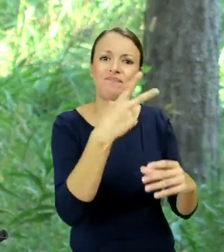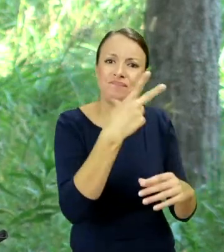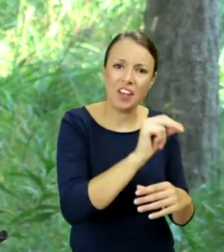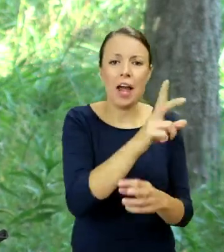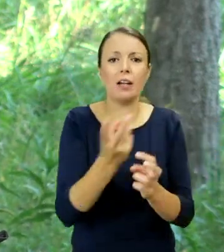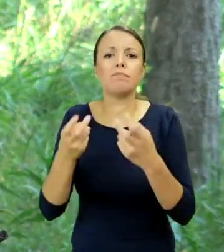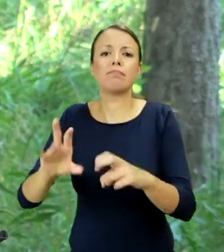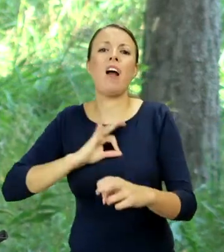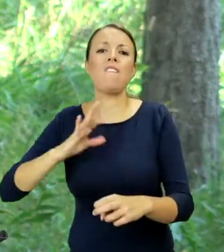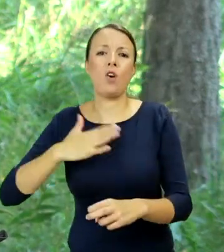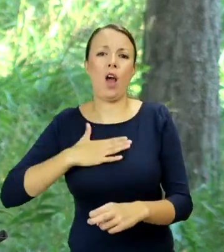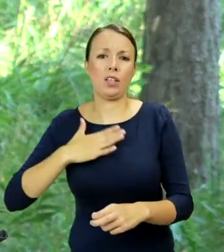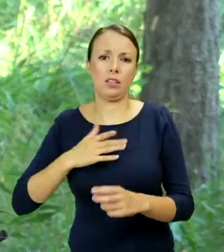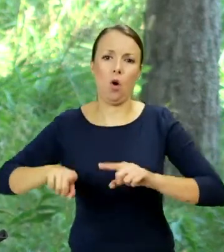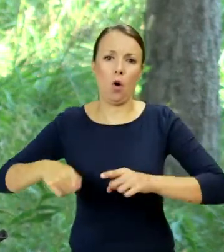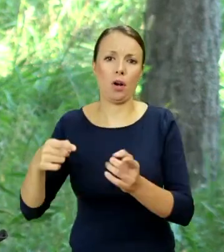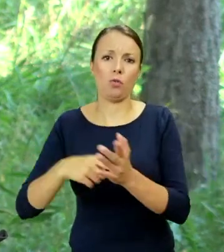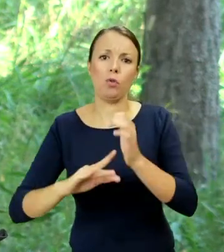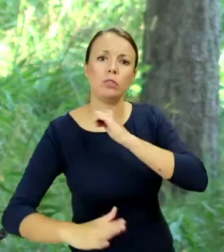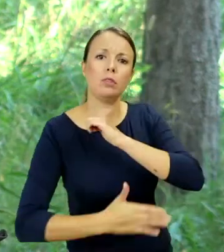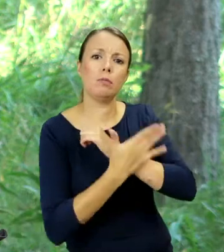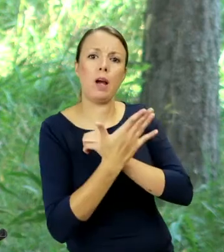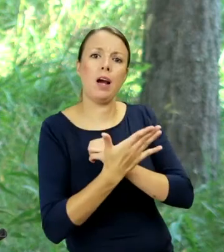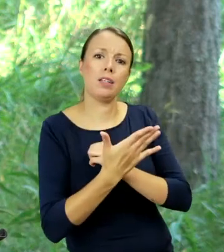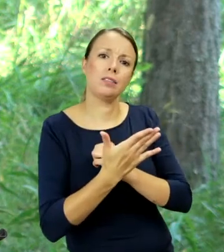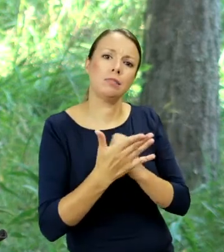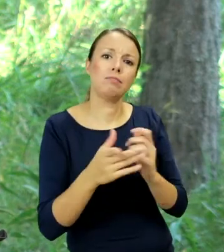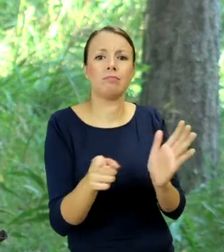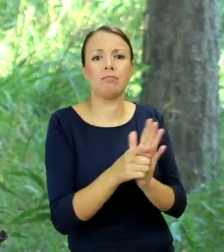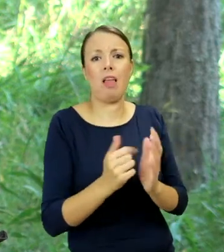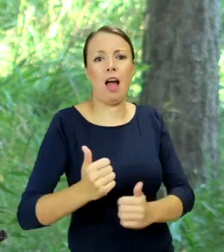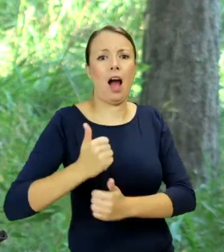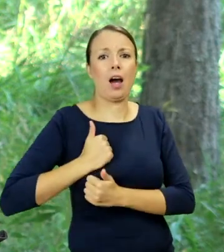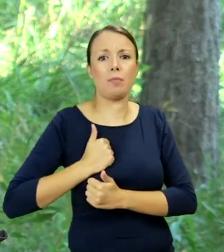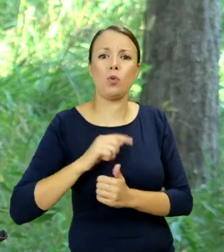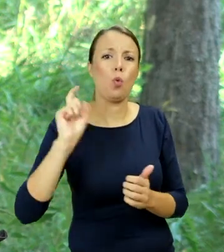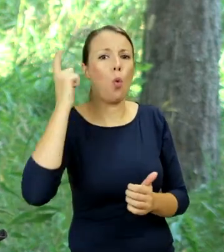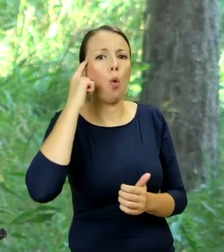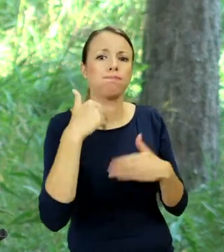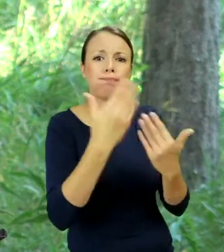wsparciem armii, głównie aprowizacyjnym.